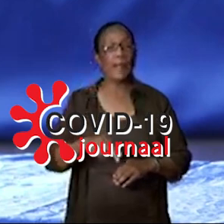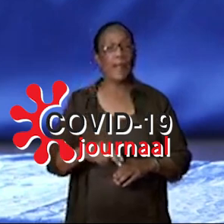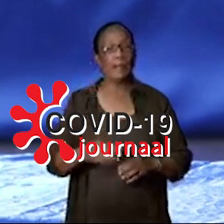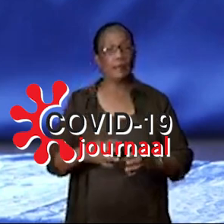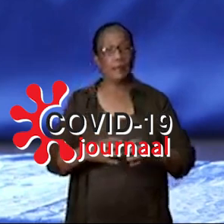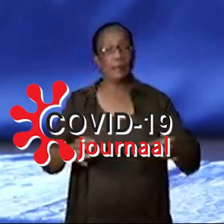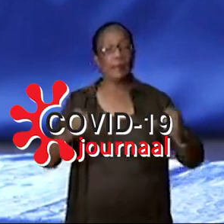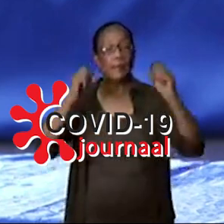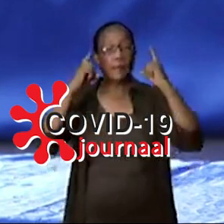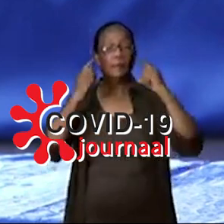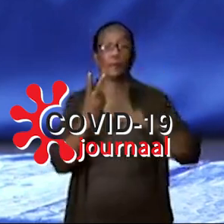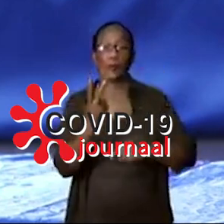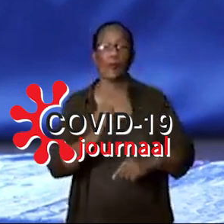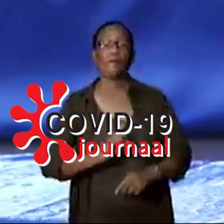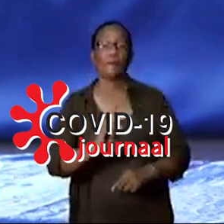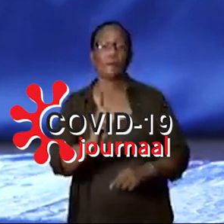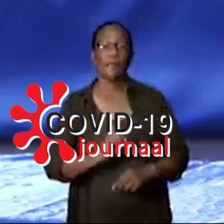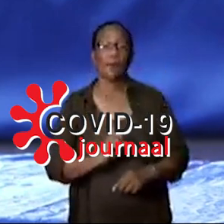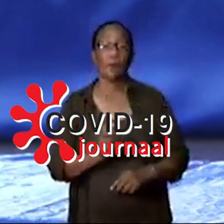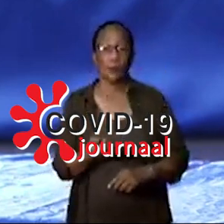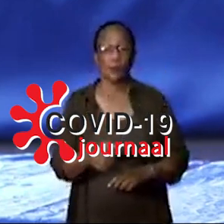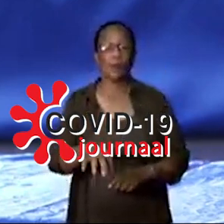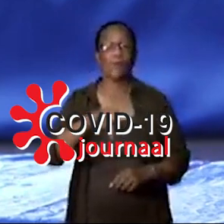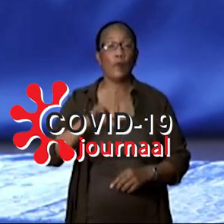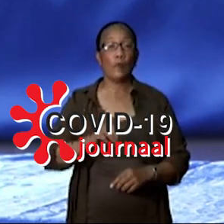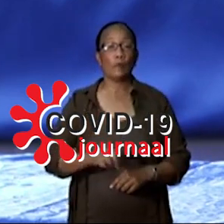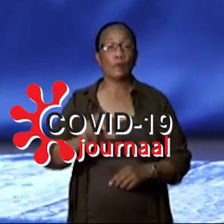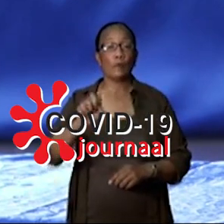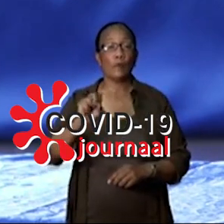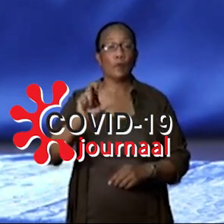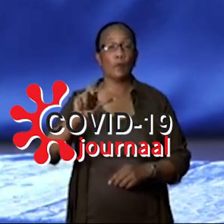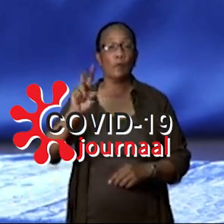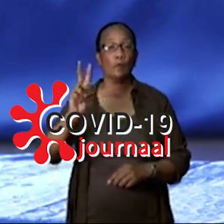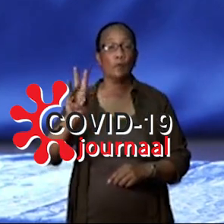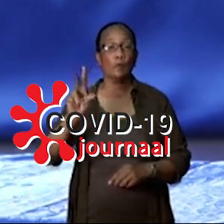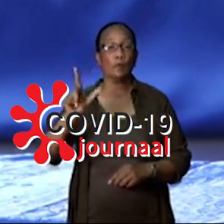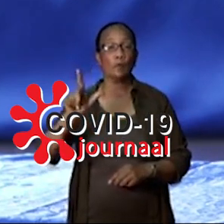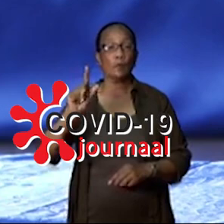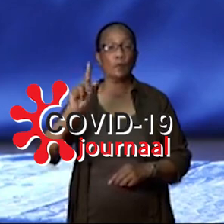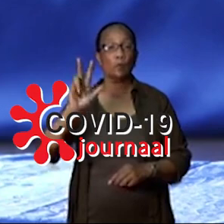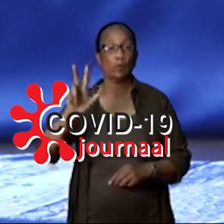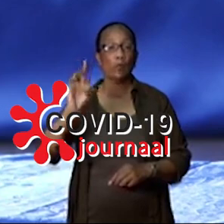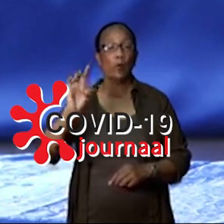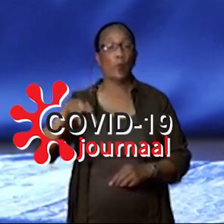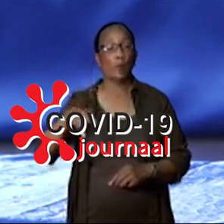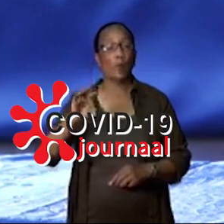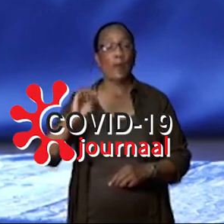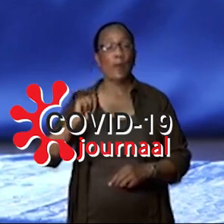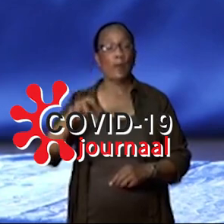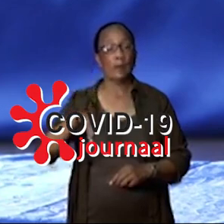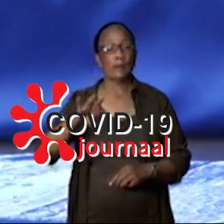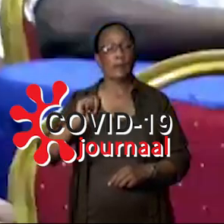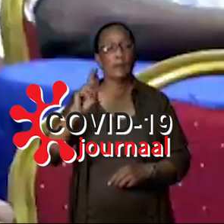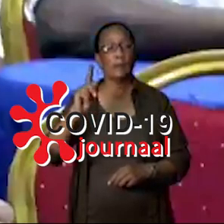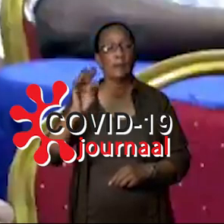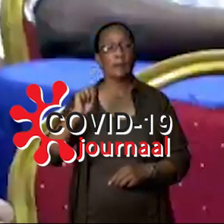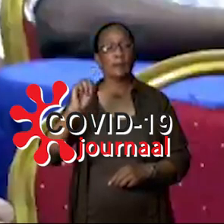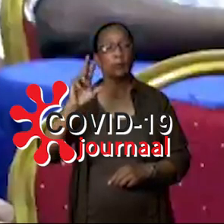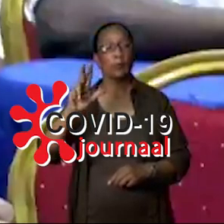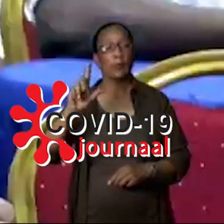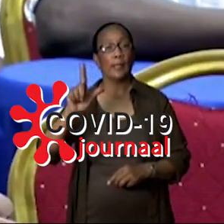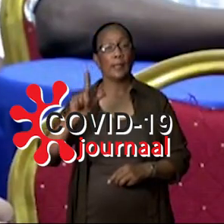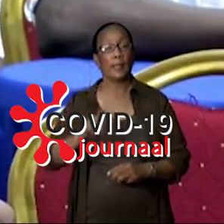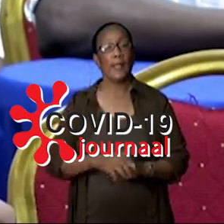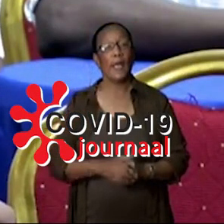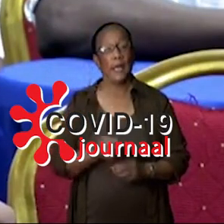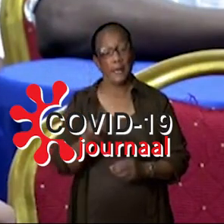daar zijn er twee vertegenwoordigers in het fonds. Dat is de heer Wadi Soma en mevrouw Sandy Kenswil. Er